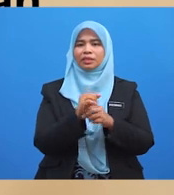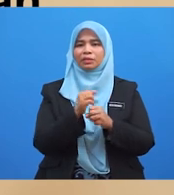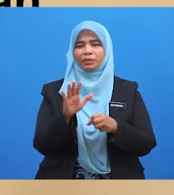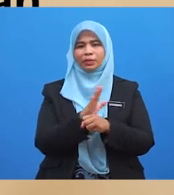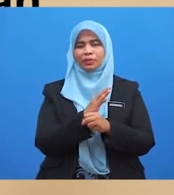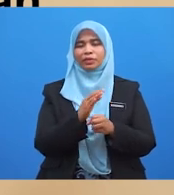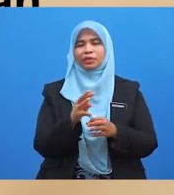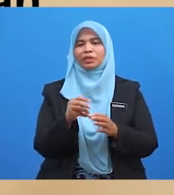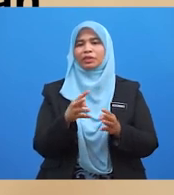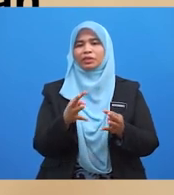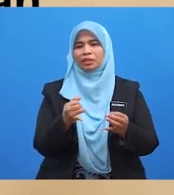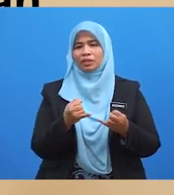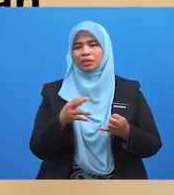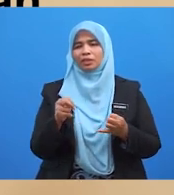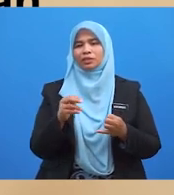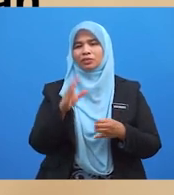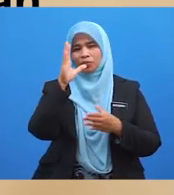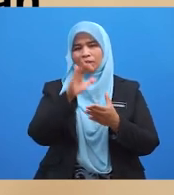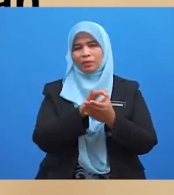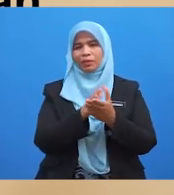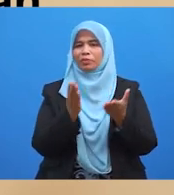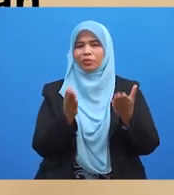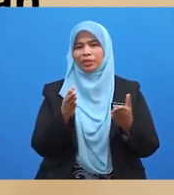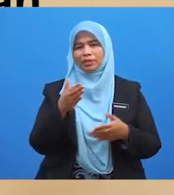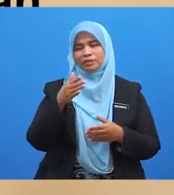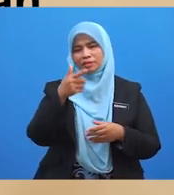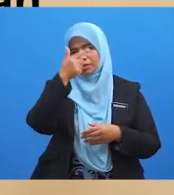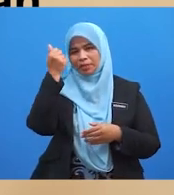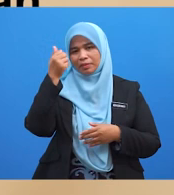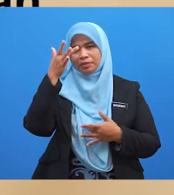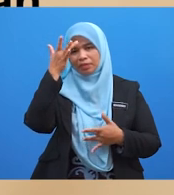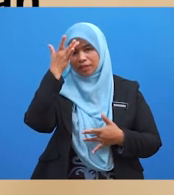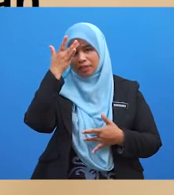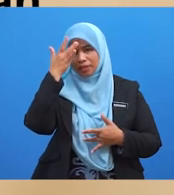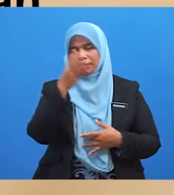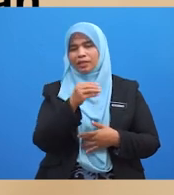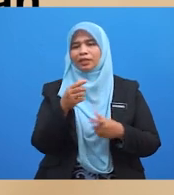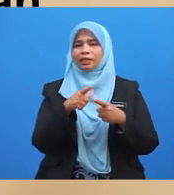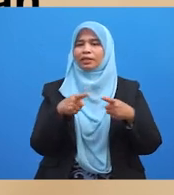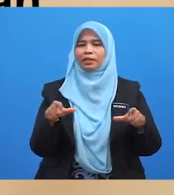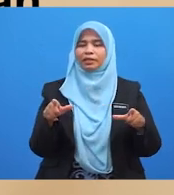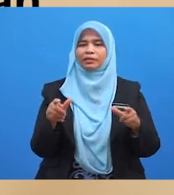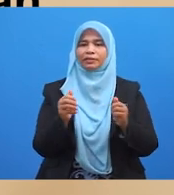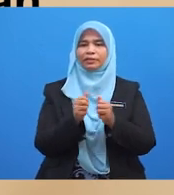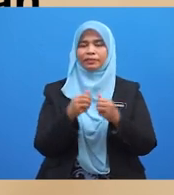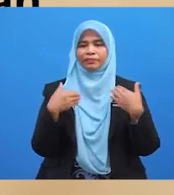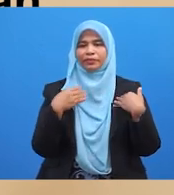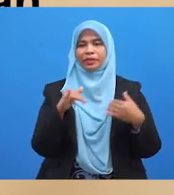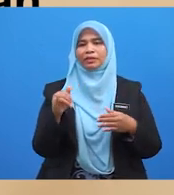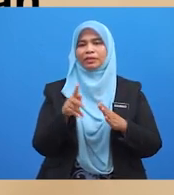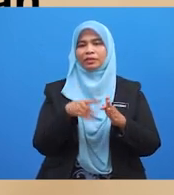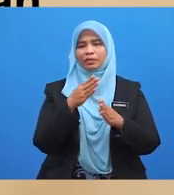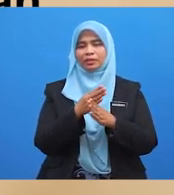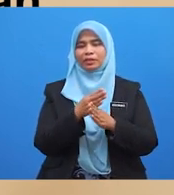suami, mungkin disebabkan penyakit atau sebagainya. Dengan adanya kebenaran berpoligami ini, keadaan